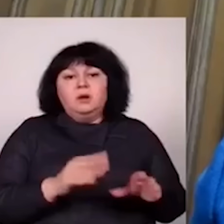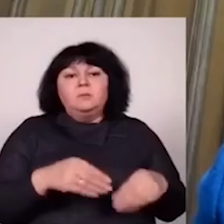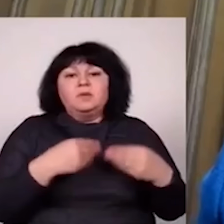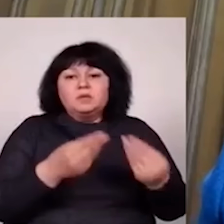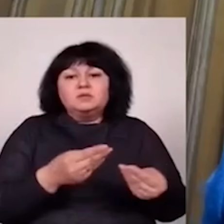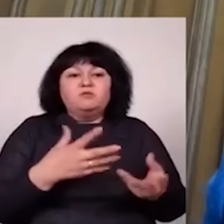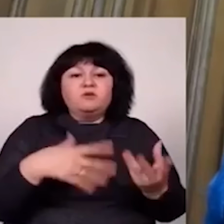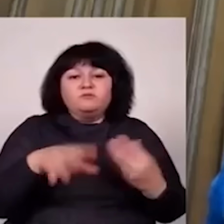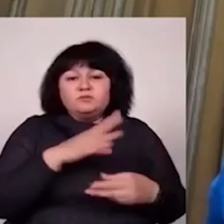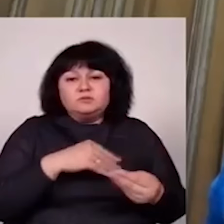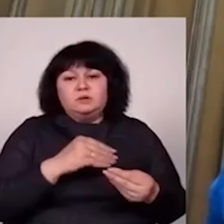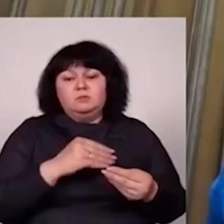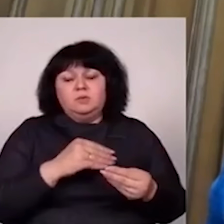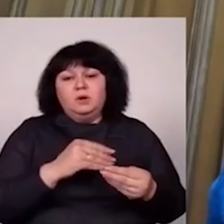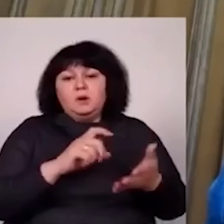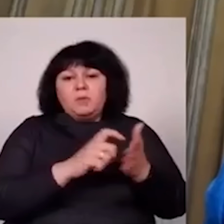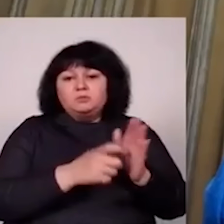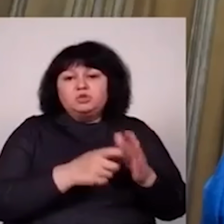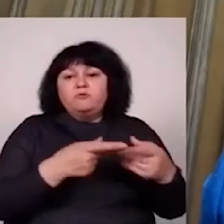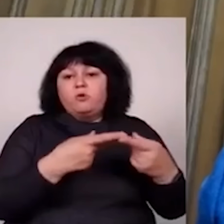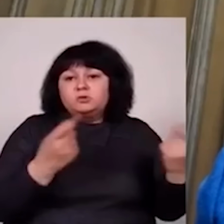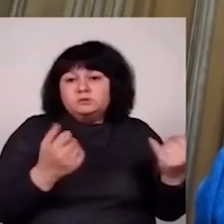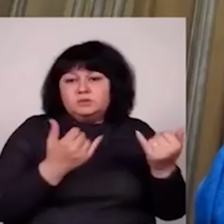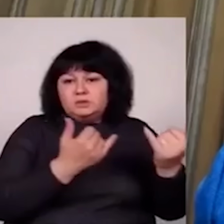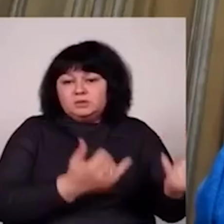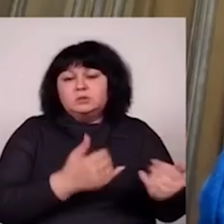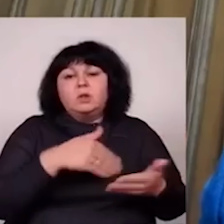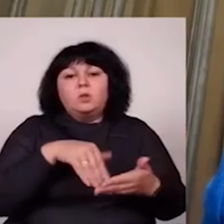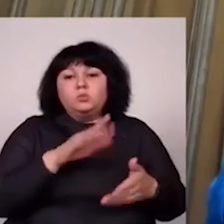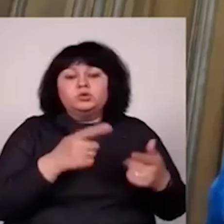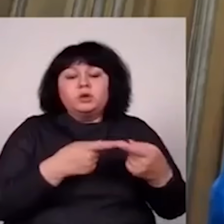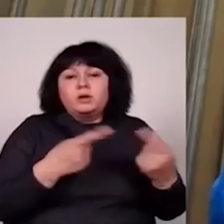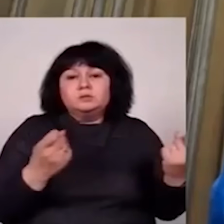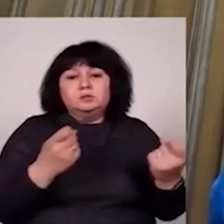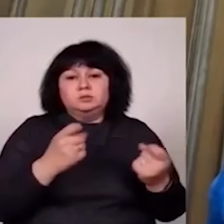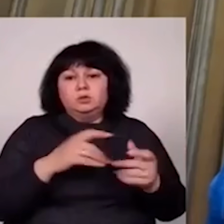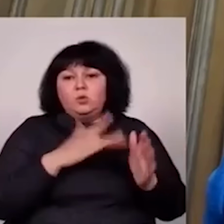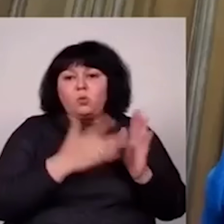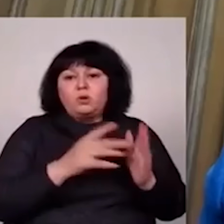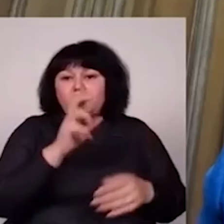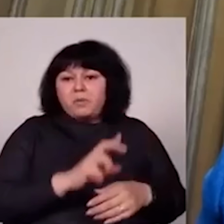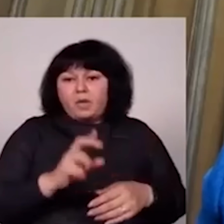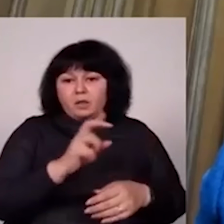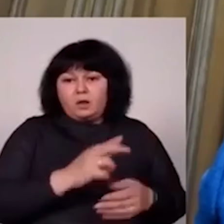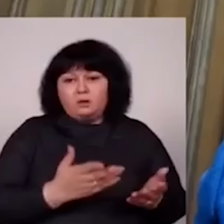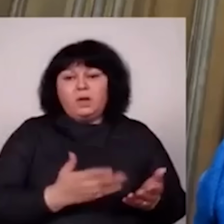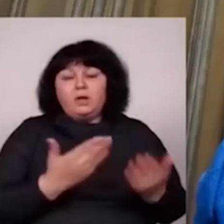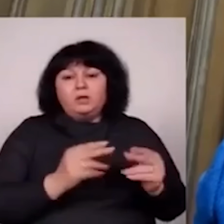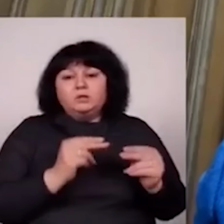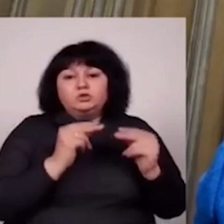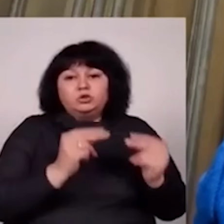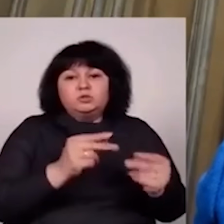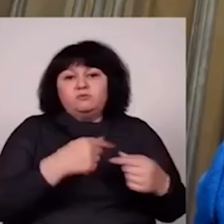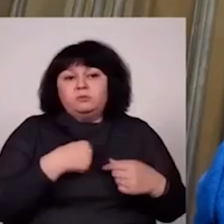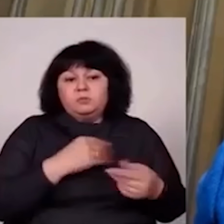всем благоустроенные помещения в гостиницах, в лучших гостиницах города Белгорода. Если честно, вы мне